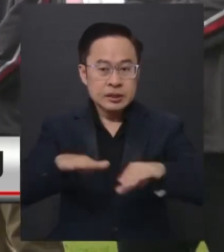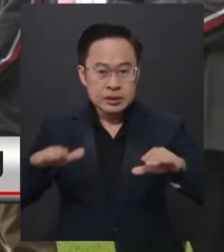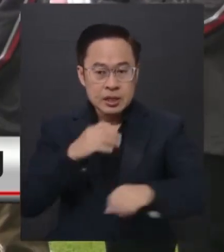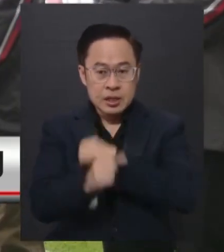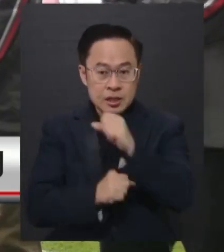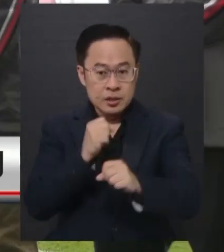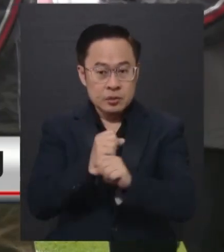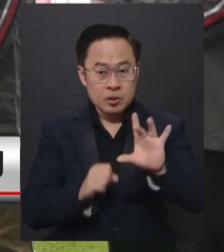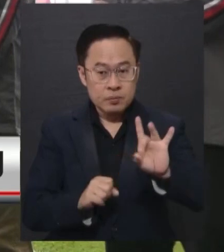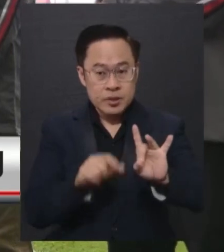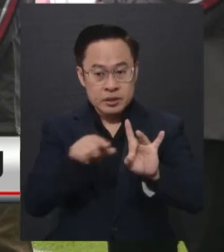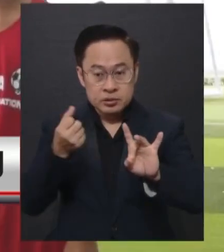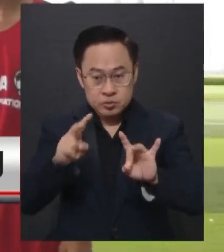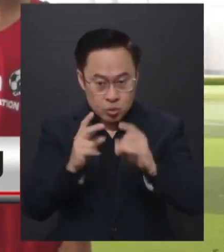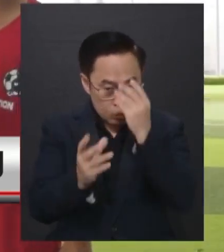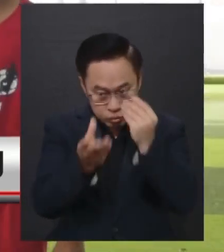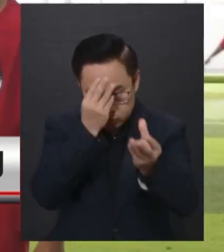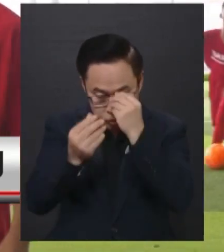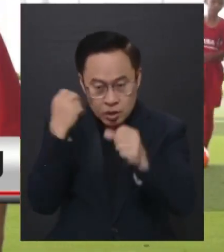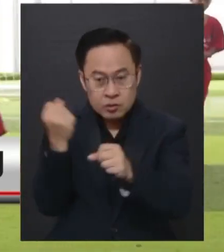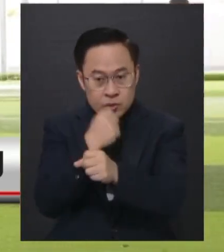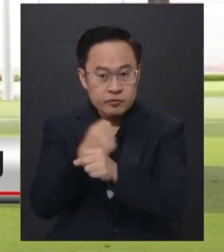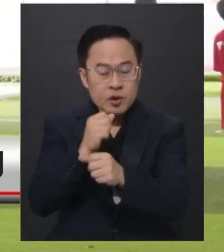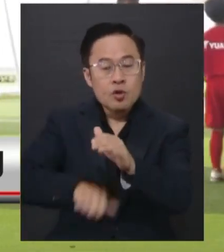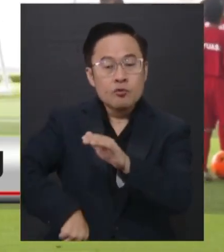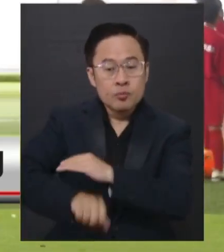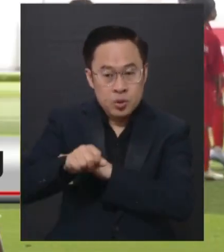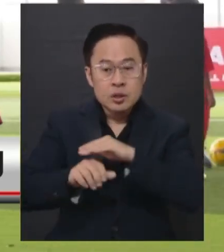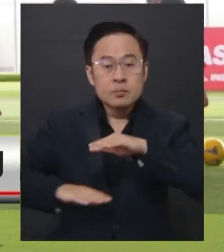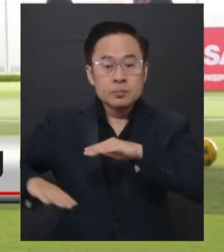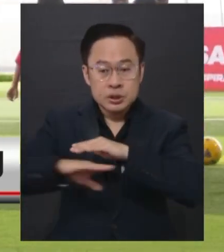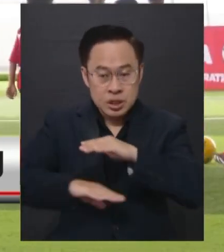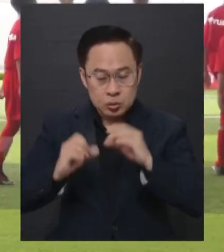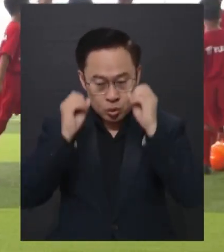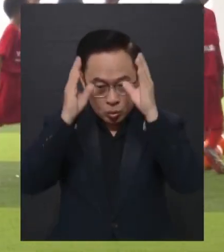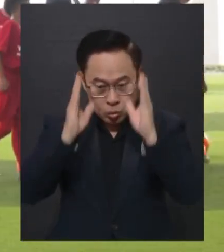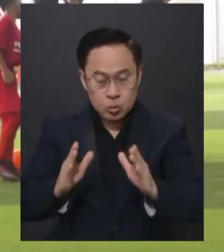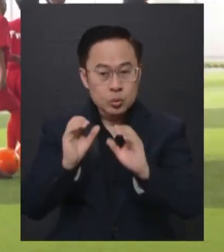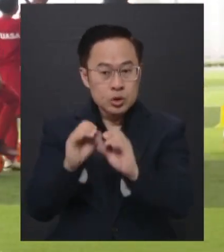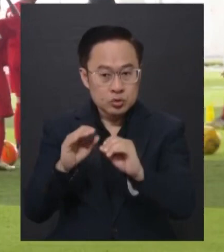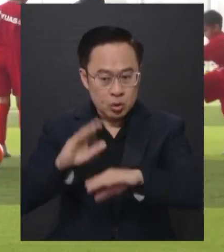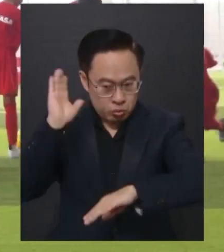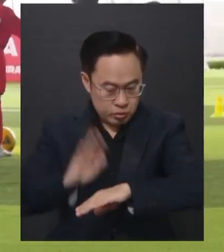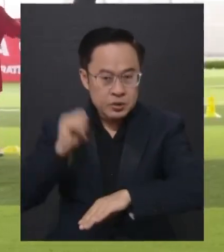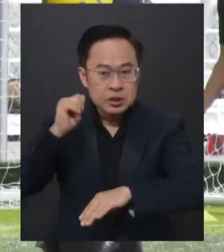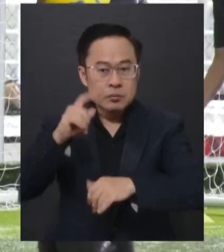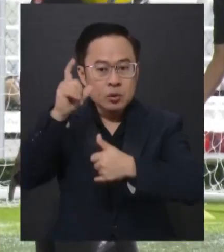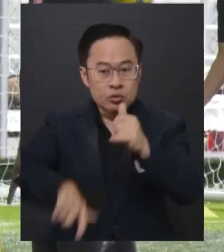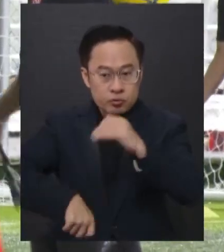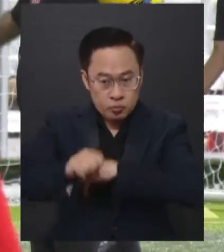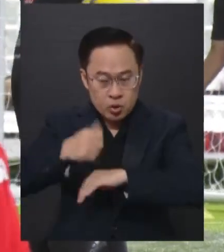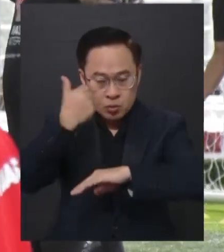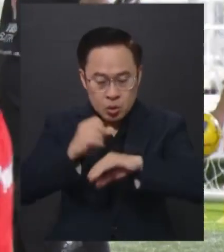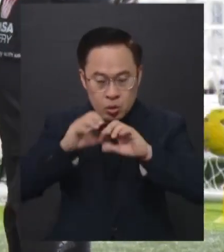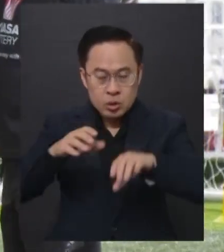ปีจะได้มาสัมผัสประสบการณ์ตรงจากทีมงานแล้วก็รวมถึงโค้ชที่โอ้เคยเป็นทั้งอดีตนักเตะแล้วก็เคยเป็นอดีตกุนซือ